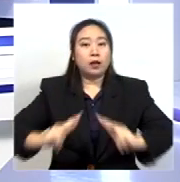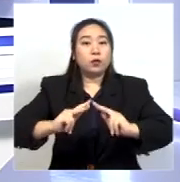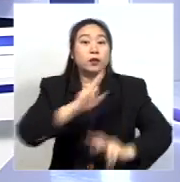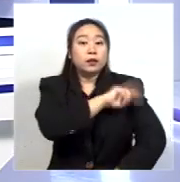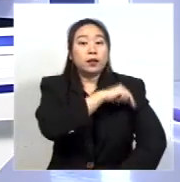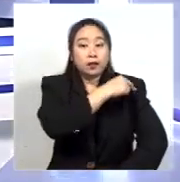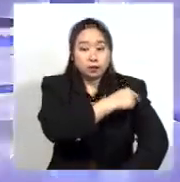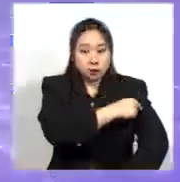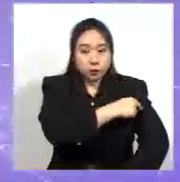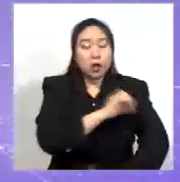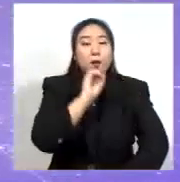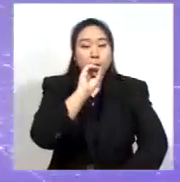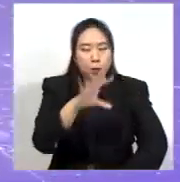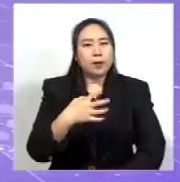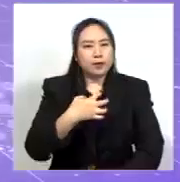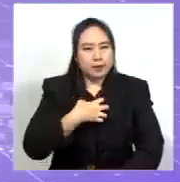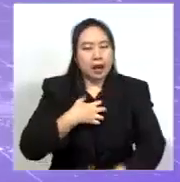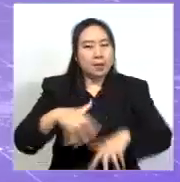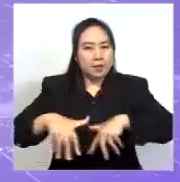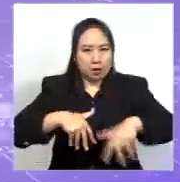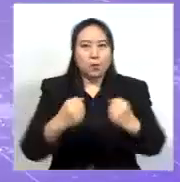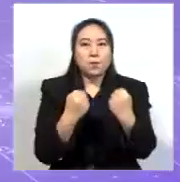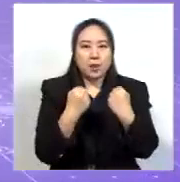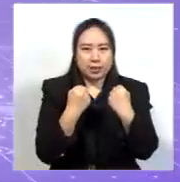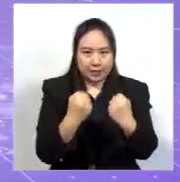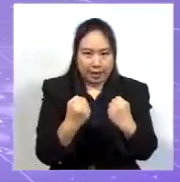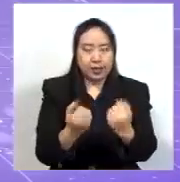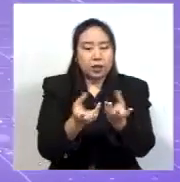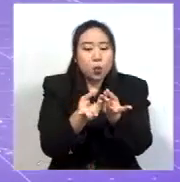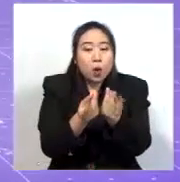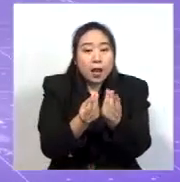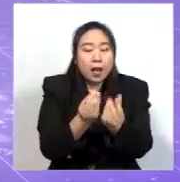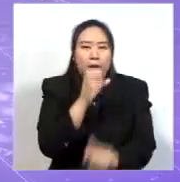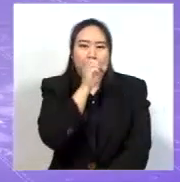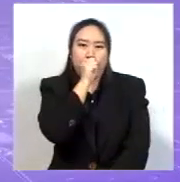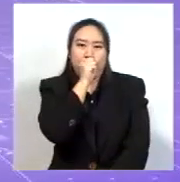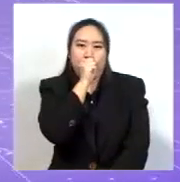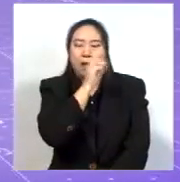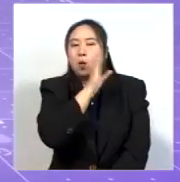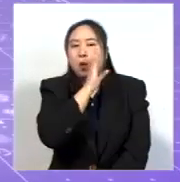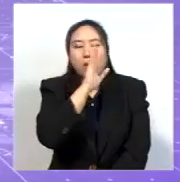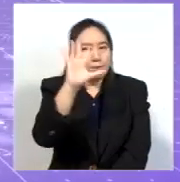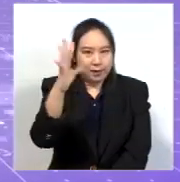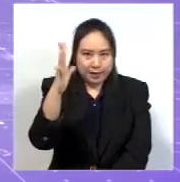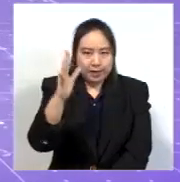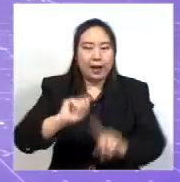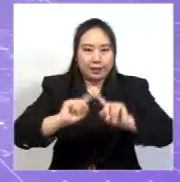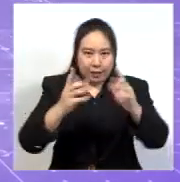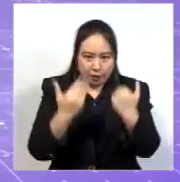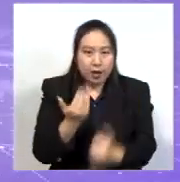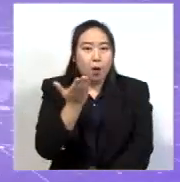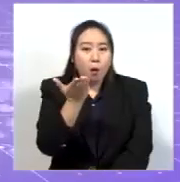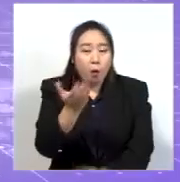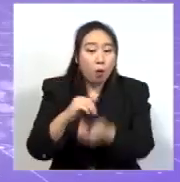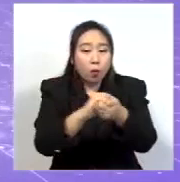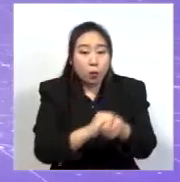กระทรวงสาธารณสุขที่บอกว่าอยากให้ประชาชนมีความมั่นใจค่ะว่าไม่มีการปกปิดข้อมูลอย่างแน่นอนแต่หนึ่งสิ่งที่ต้องขอความ